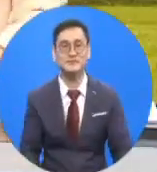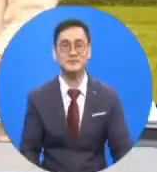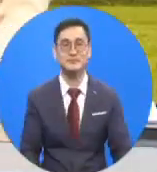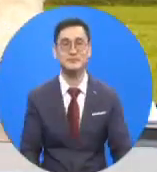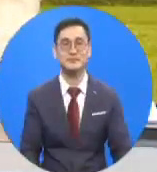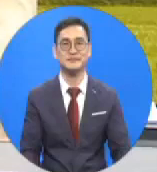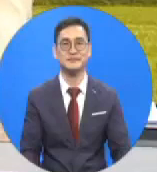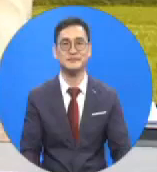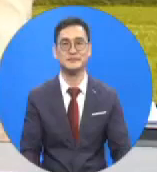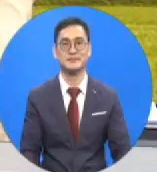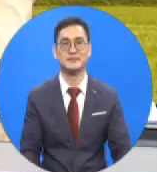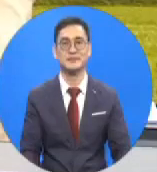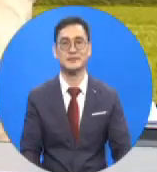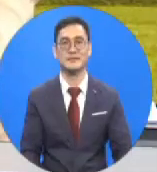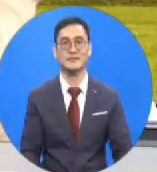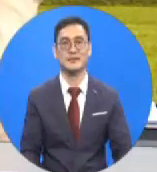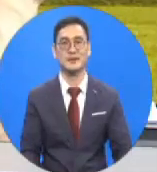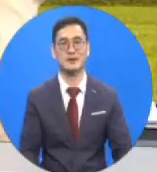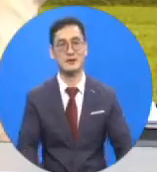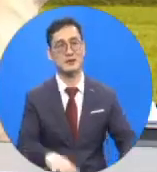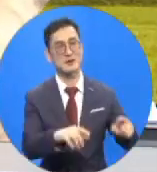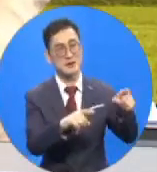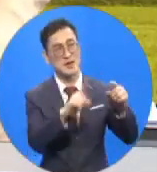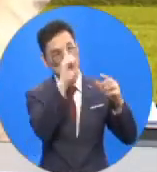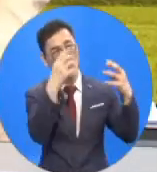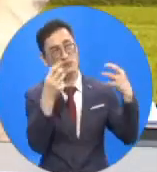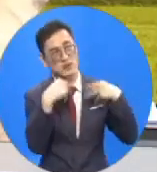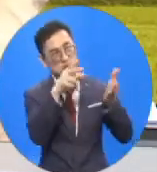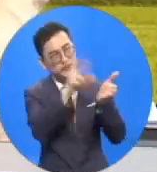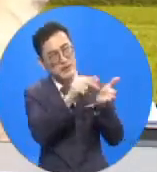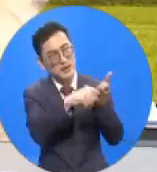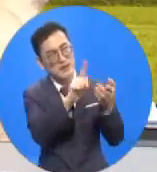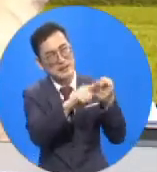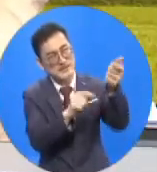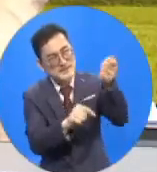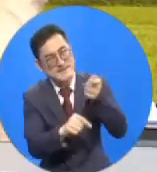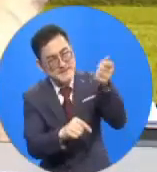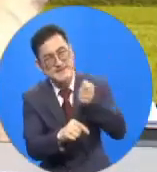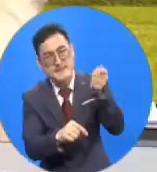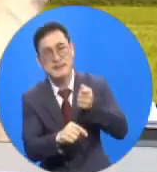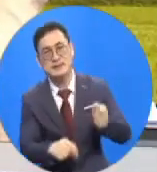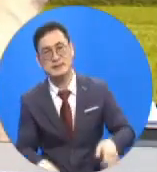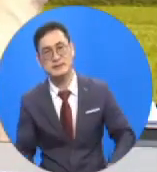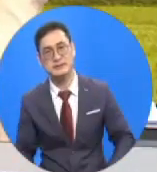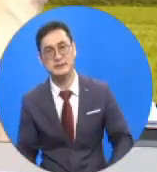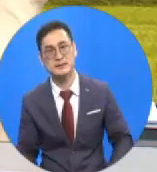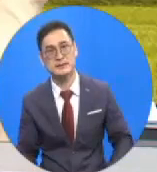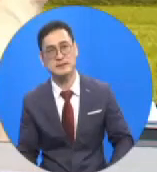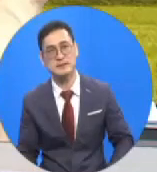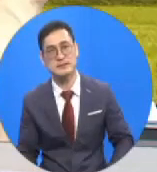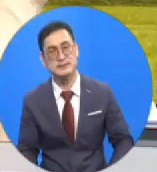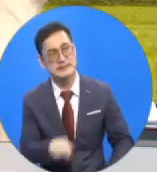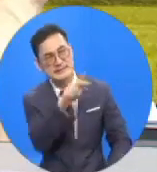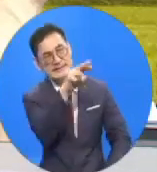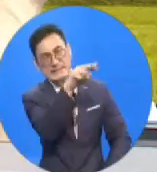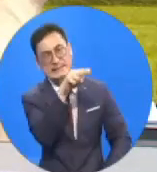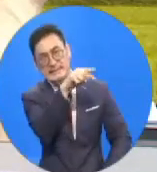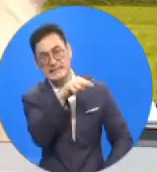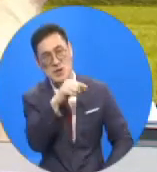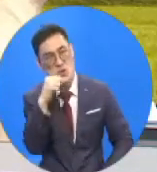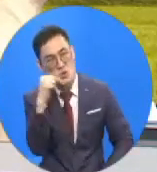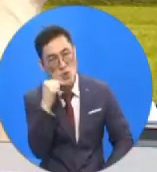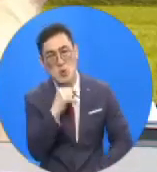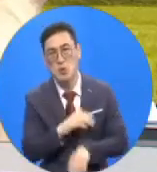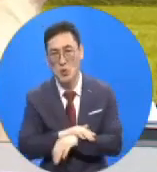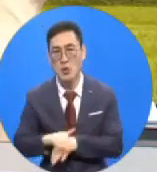마신 것처럼 굉장히 날카로운 풍자를 하고 또 운율을 갖추고 역사에 대한 또 인식 굉장히 깊은 것 같고 고통 뿐이 아닌 것